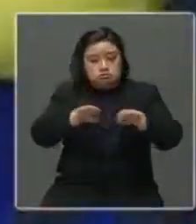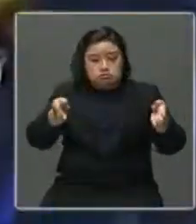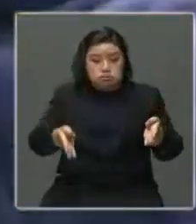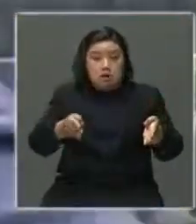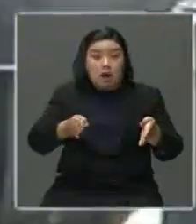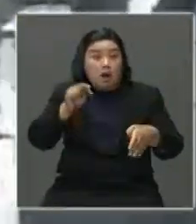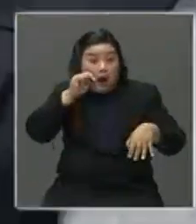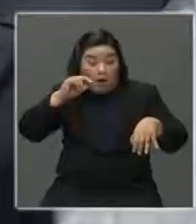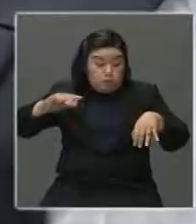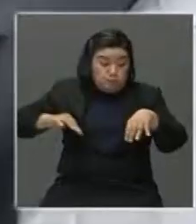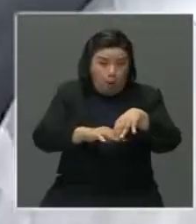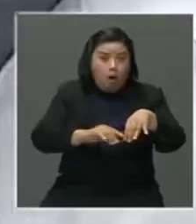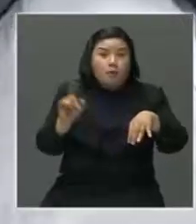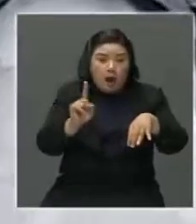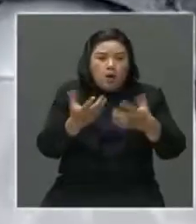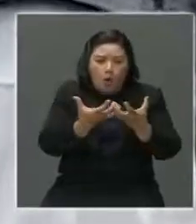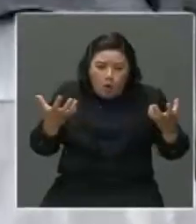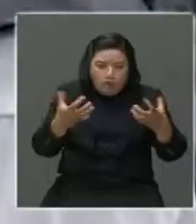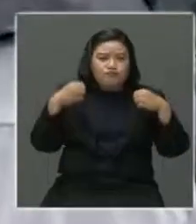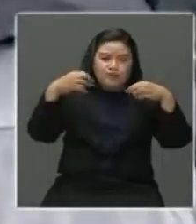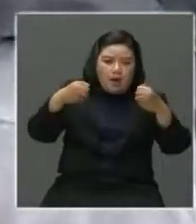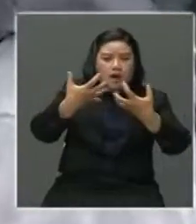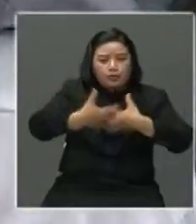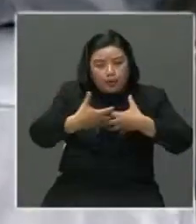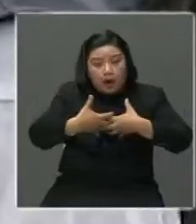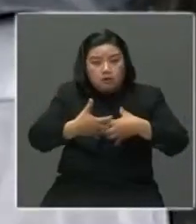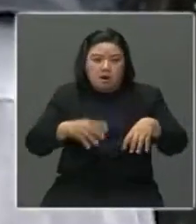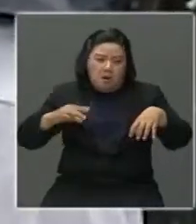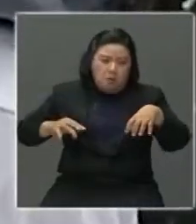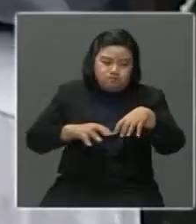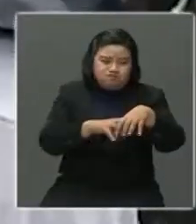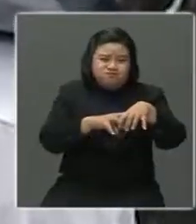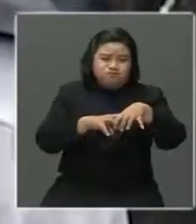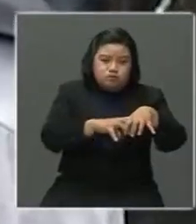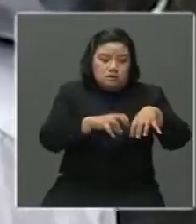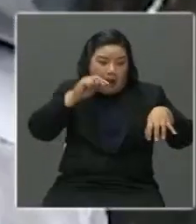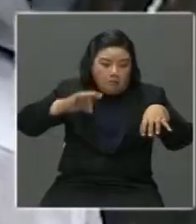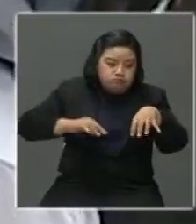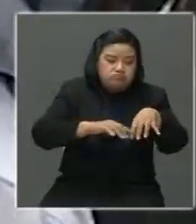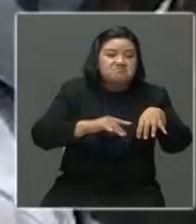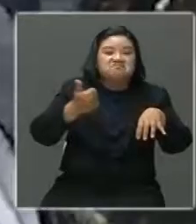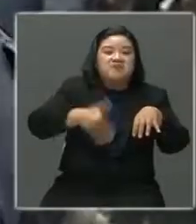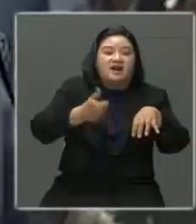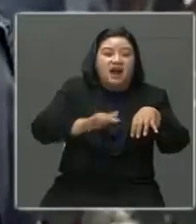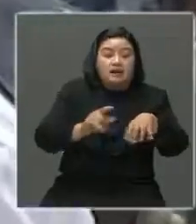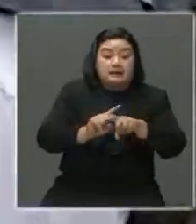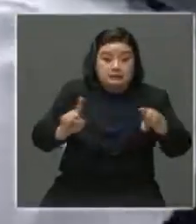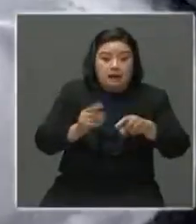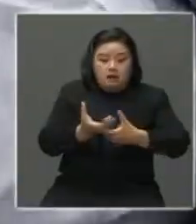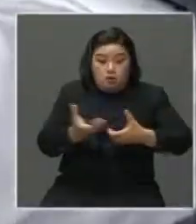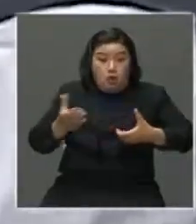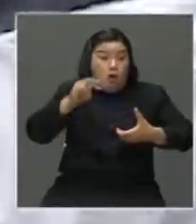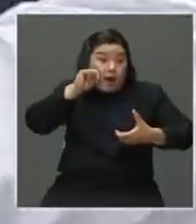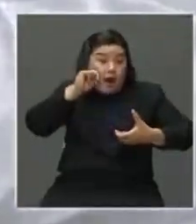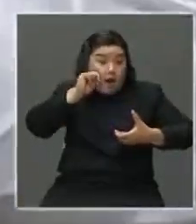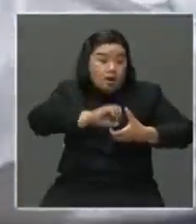นั้นงงมากนะคะทั้งเครื่องใช้ไฟฟ้าชิ้นใหญ่ๆเนี่ยมันไปขวางทางน้ำก็เคลียร์ออกไปส่วนเครื่องสูบน้ำที่นำมาติดตั้ง